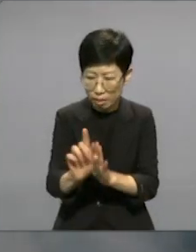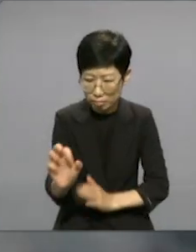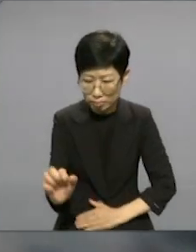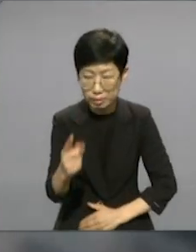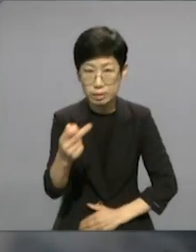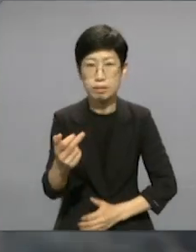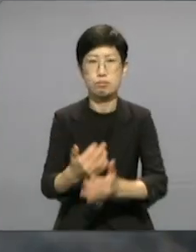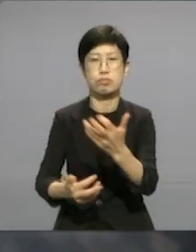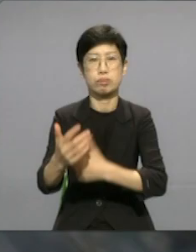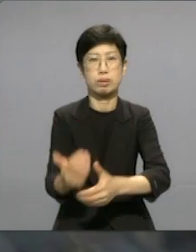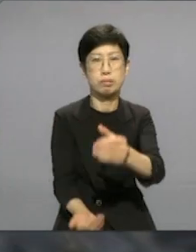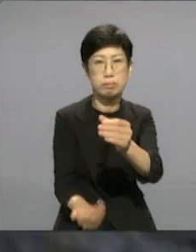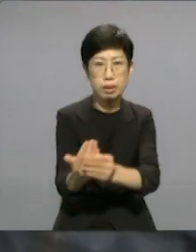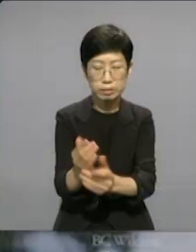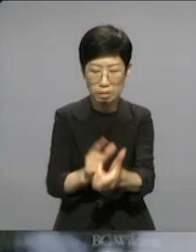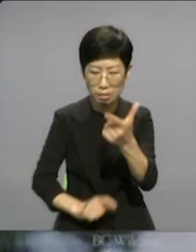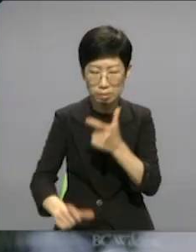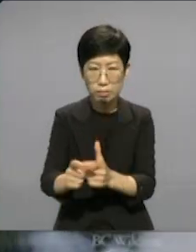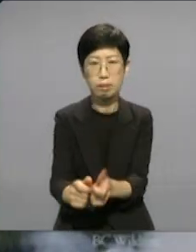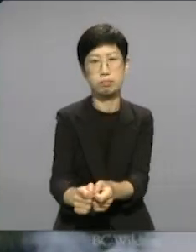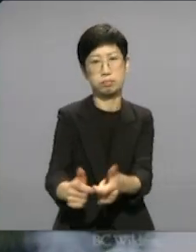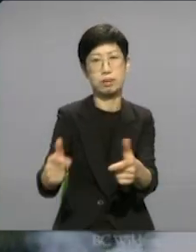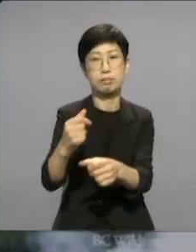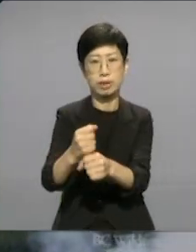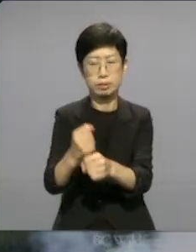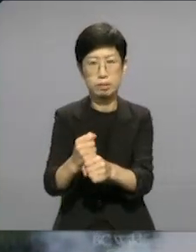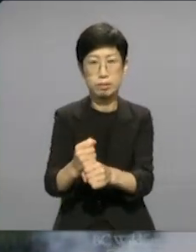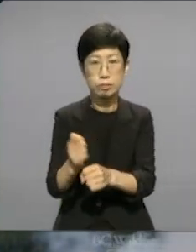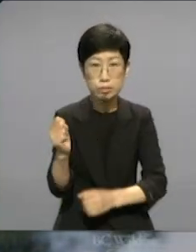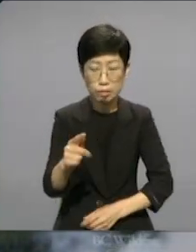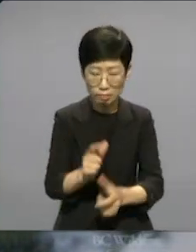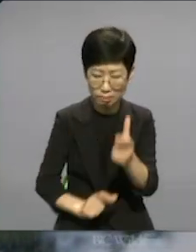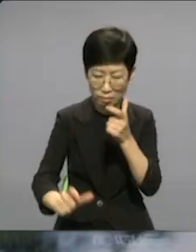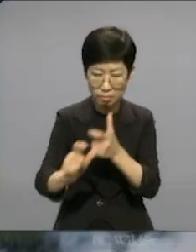발생을 부채질하고 산불은 대량의 이산화탄소를 내뿜어